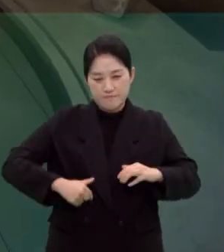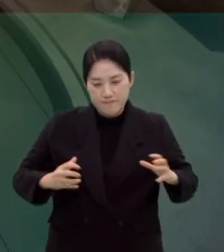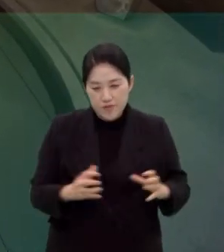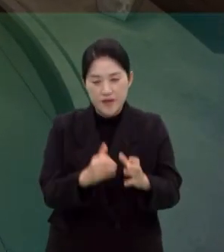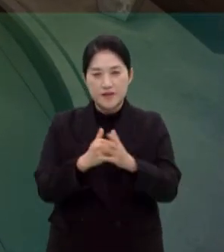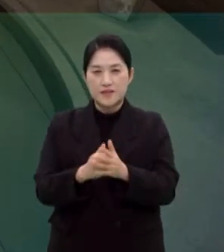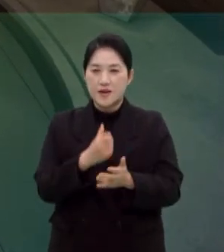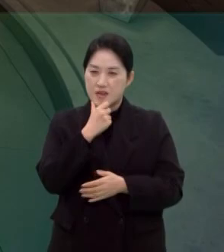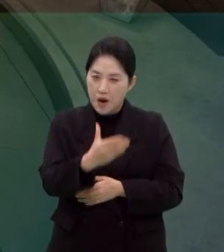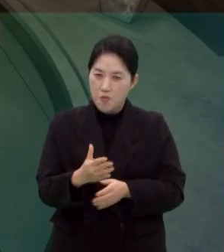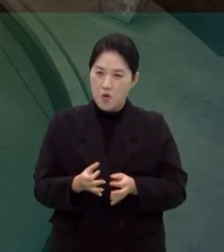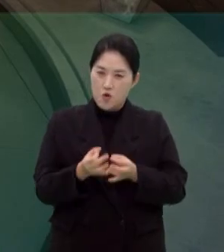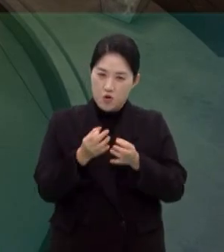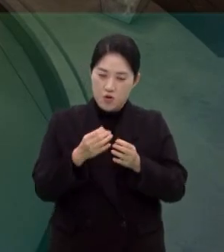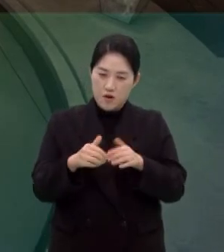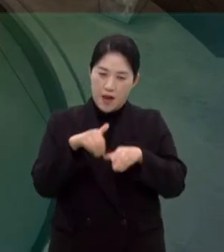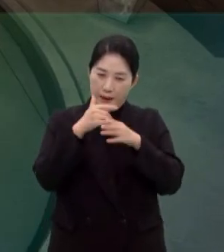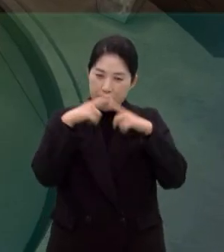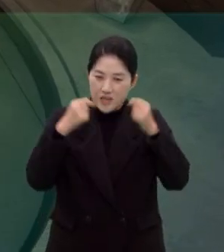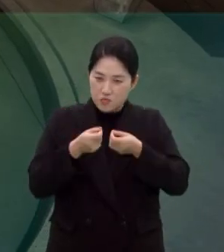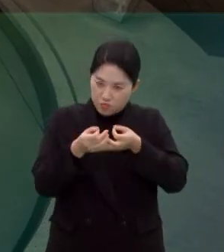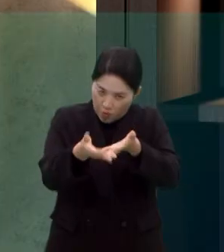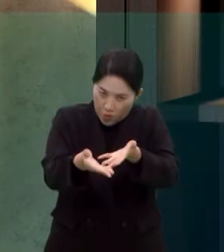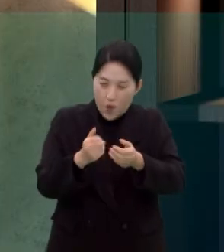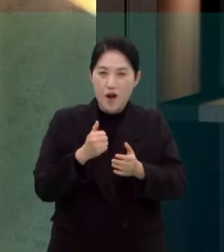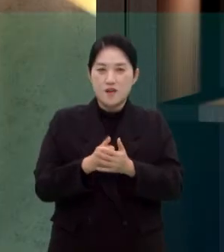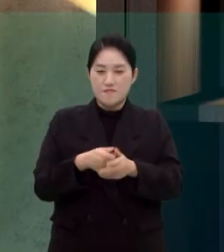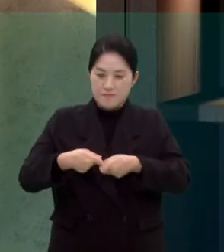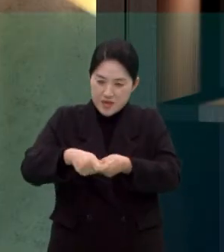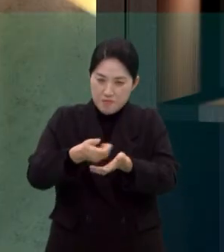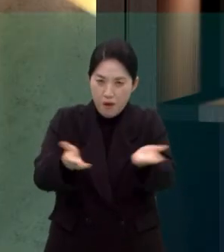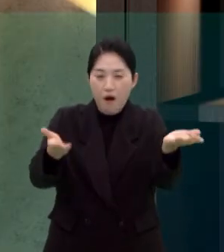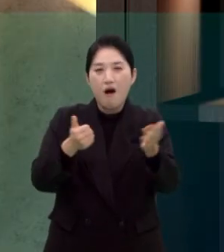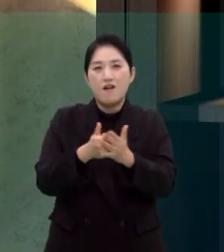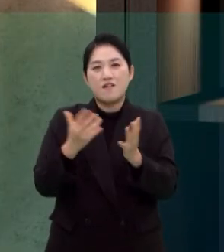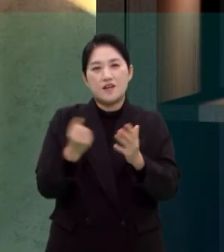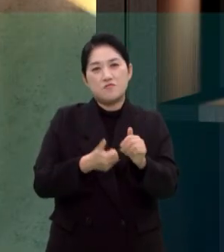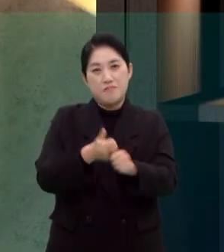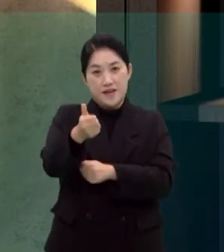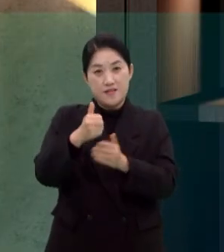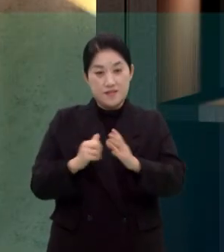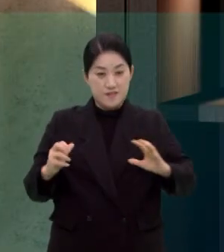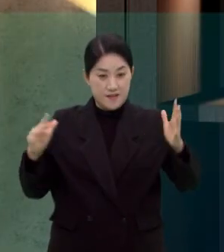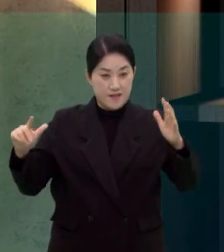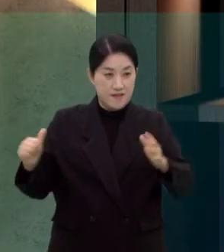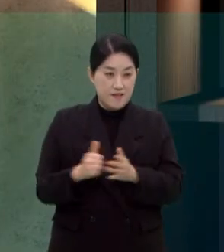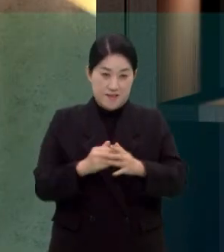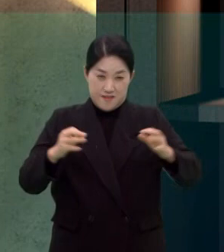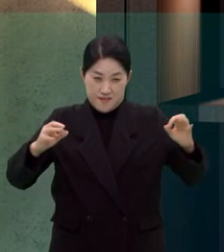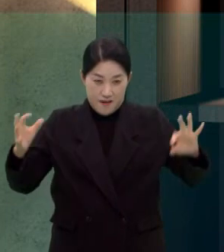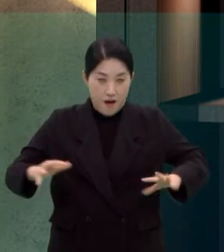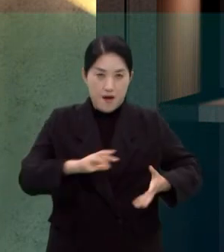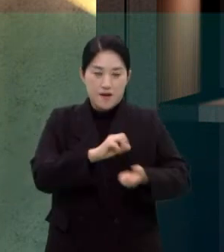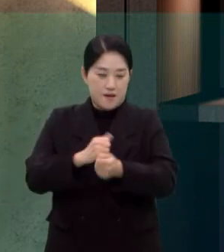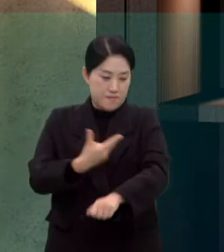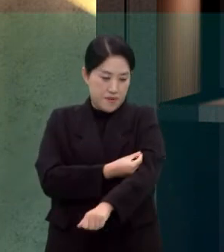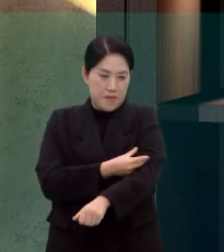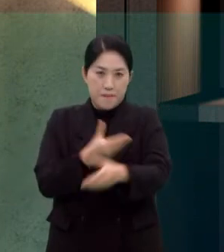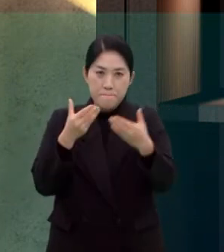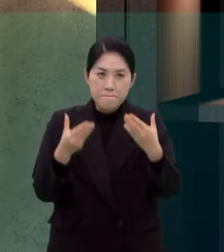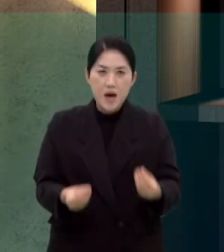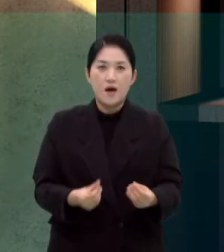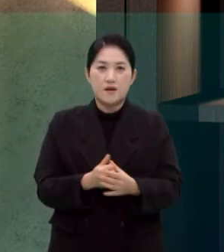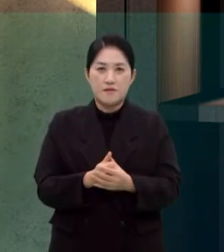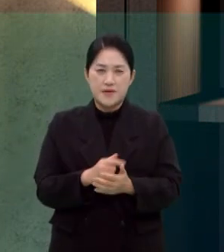제작, 봉사로 극복했습니다. 전 세계적 최단 시간의 백신 접종, 많은 희생을